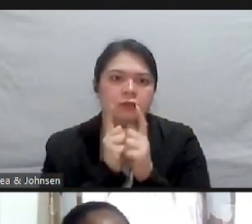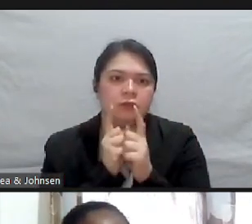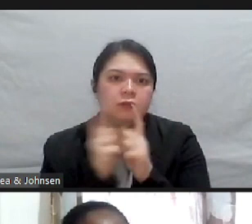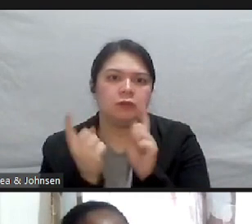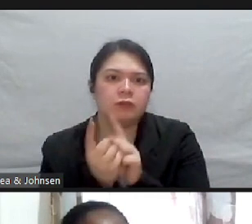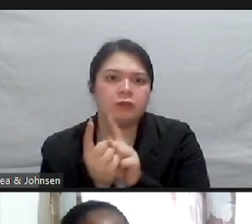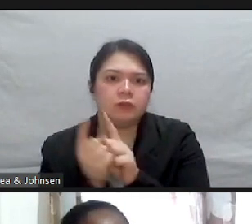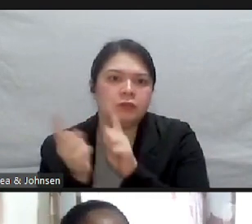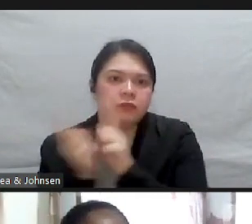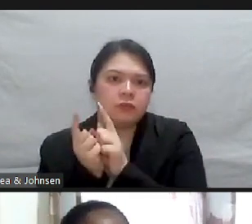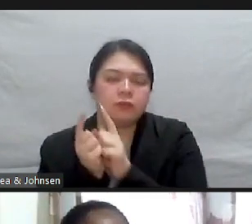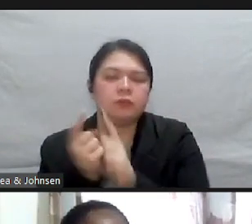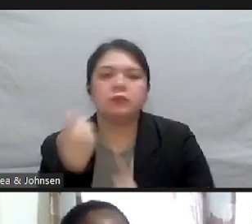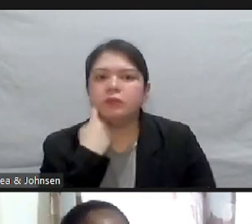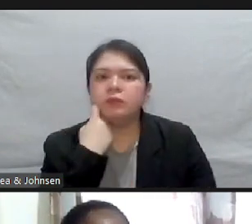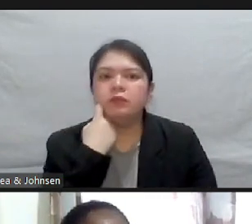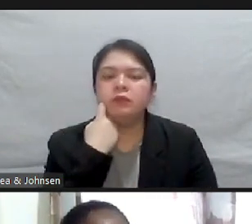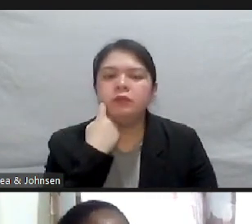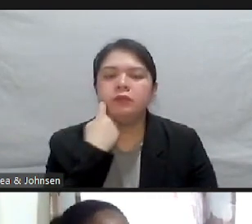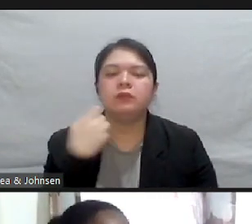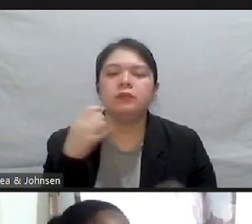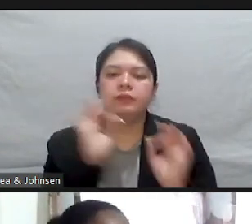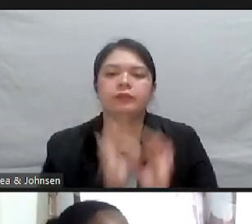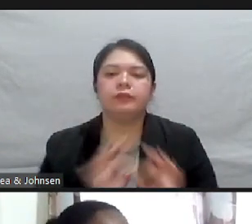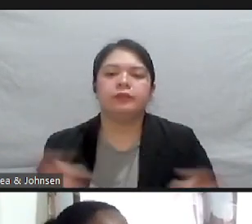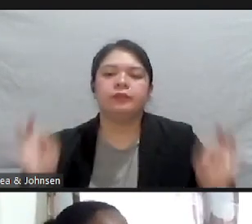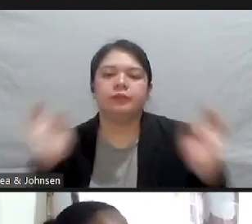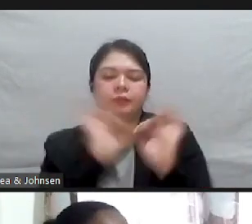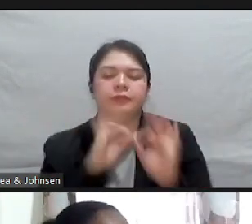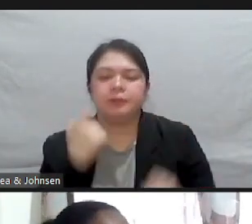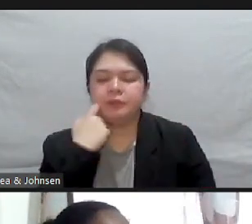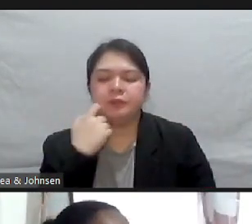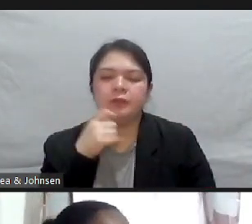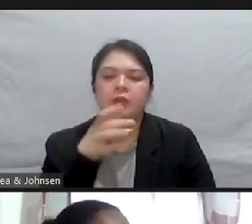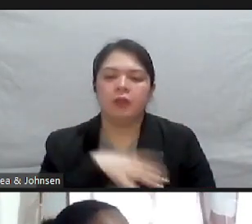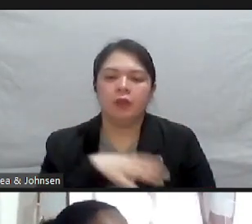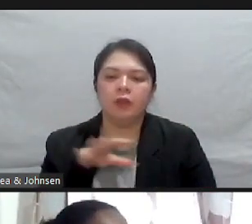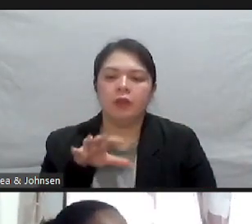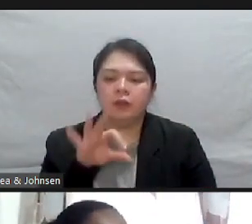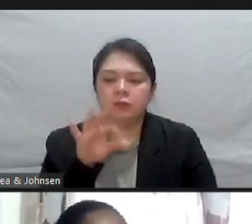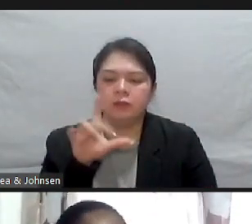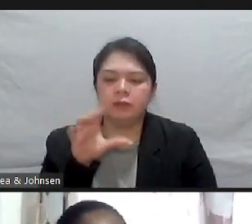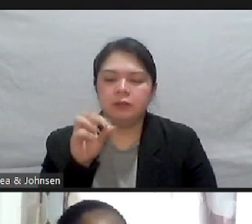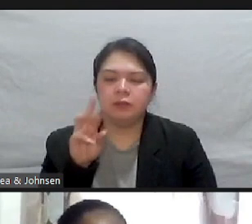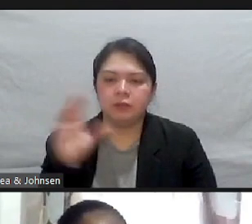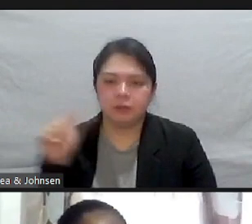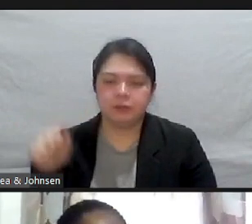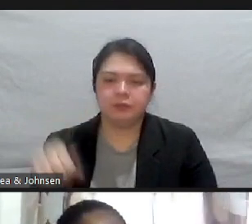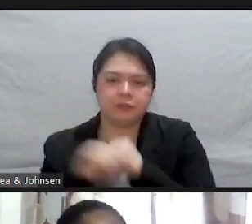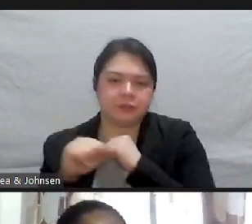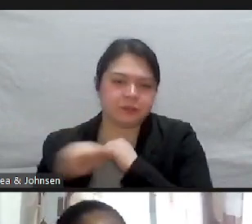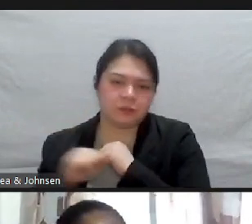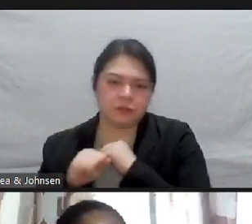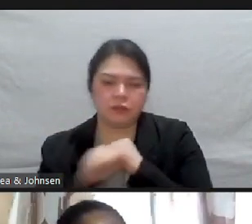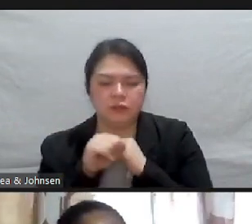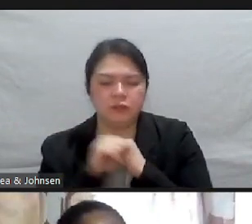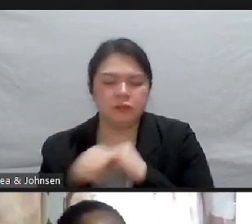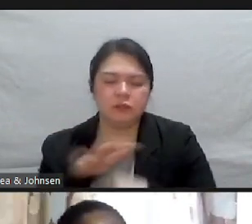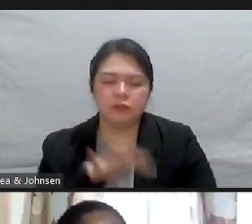rin yung sinabi ni Ma'am Flora, no, yung mga advocates from our